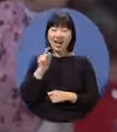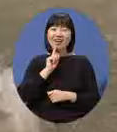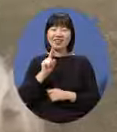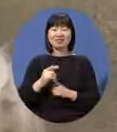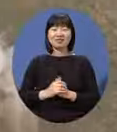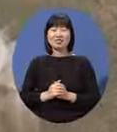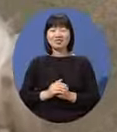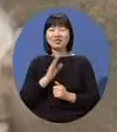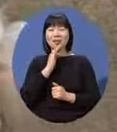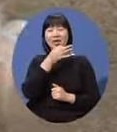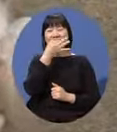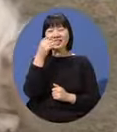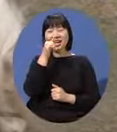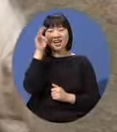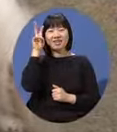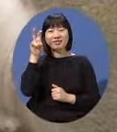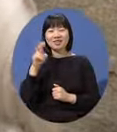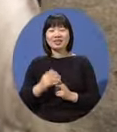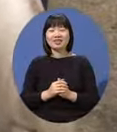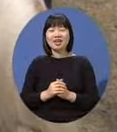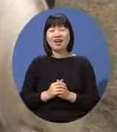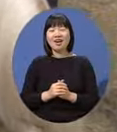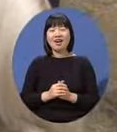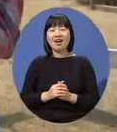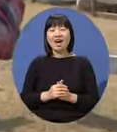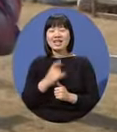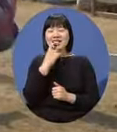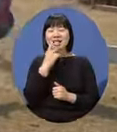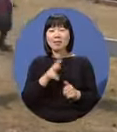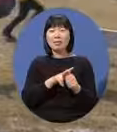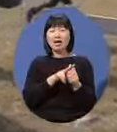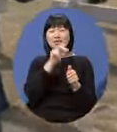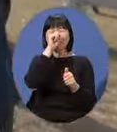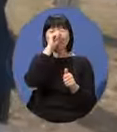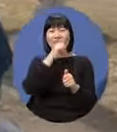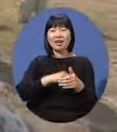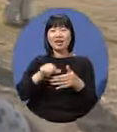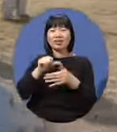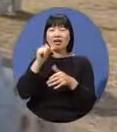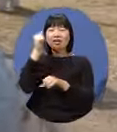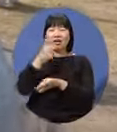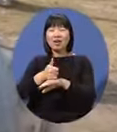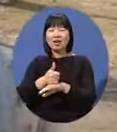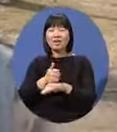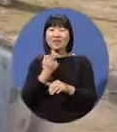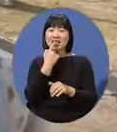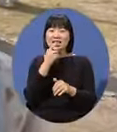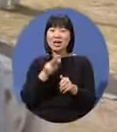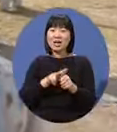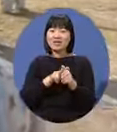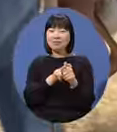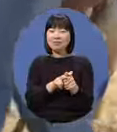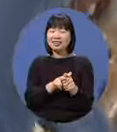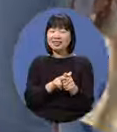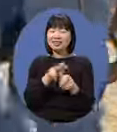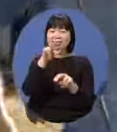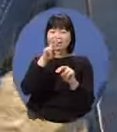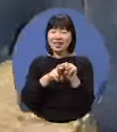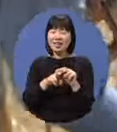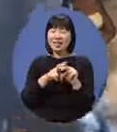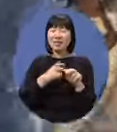곰. 정말 신났나 봐요. 오매불망 백마를 좋아하던 현서. 드디어 백마탄 왕자님이